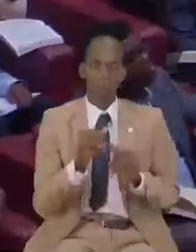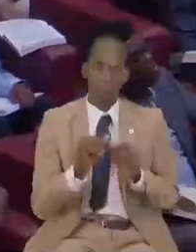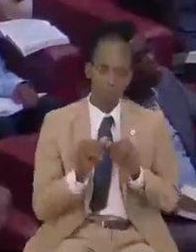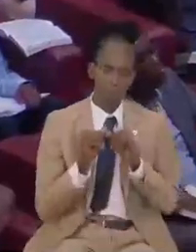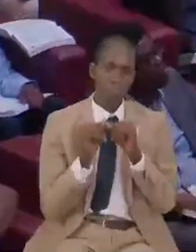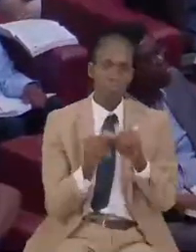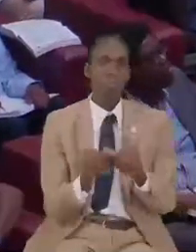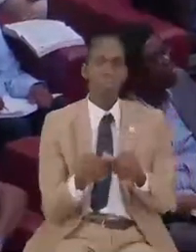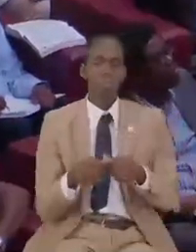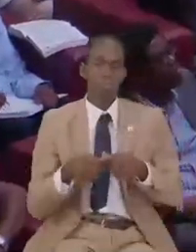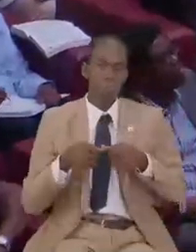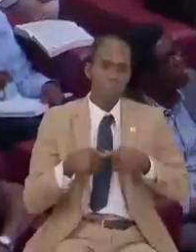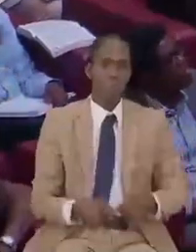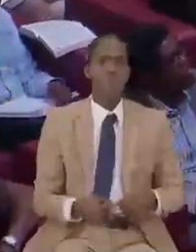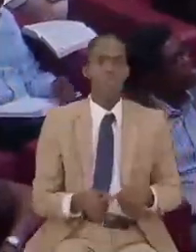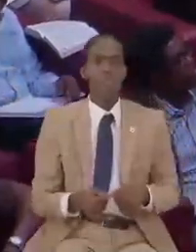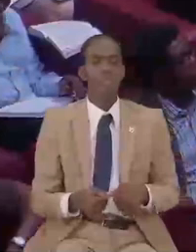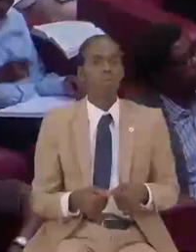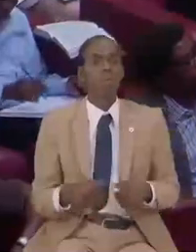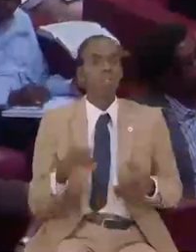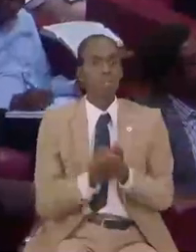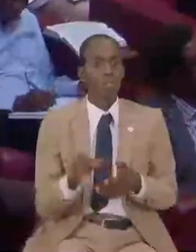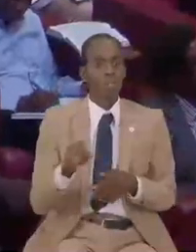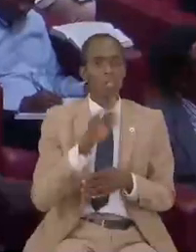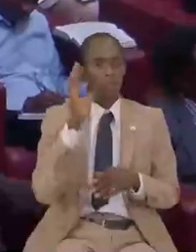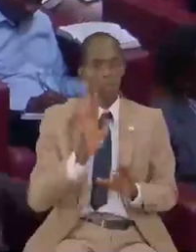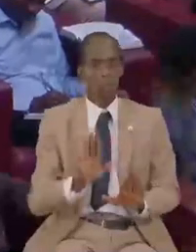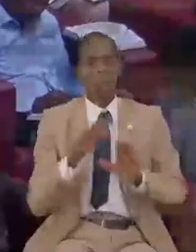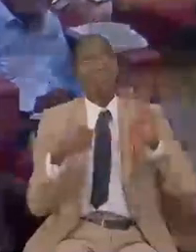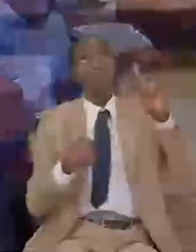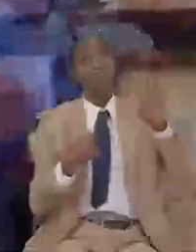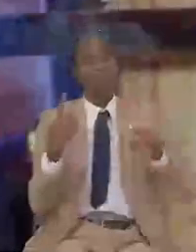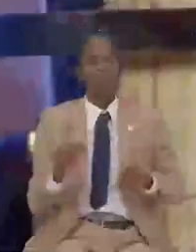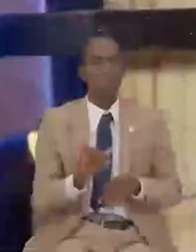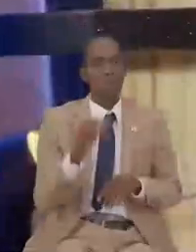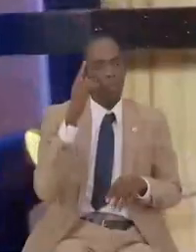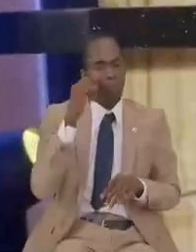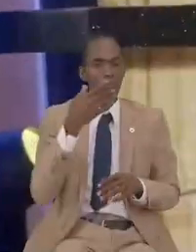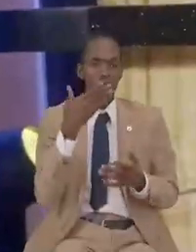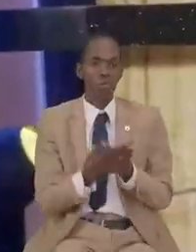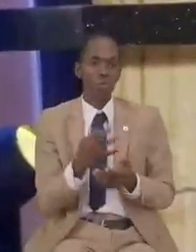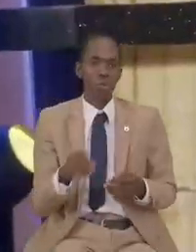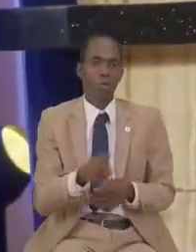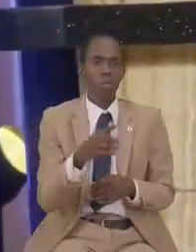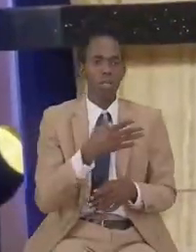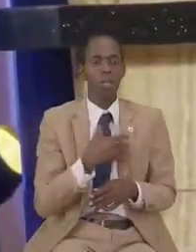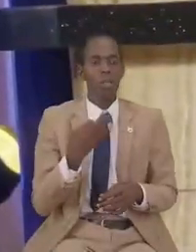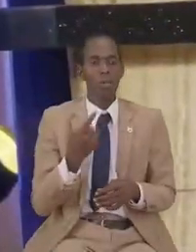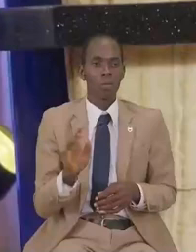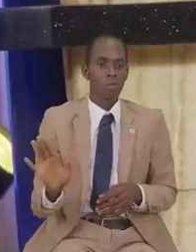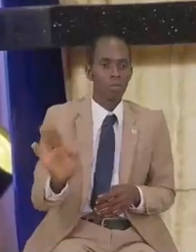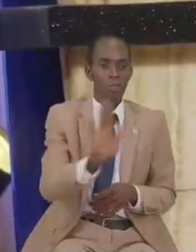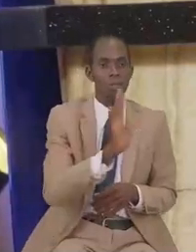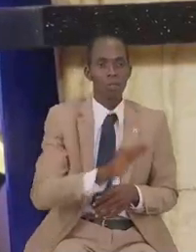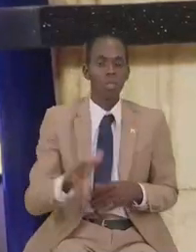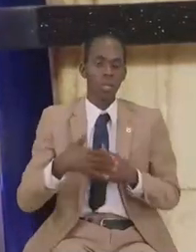la permanence, la perpétuité, afin qu'ils me craignent toujours pour leur bien, pour leur bonheur et celui